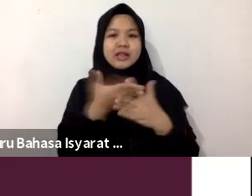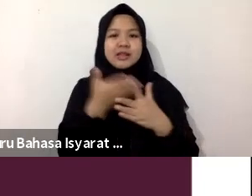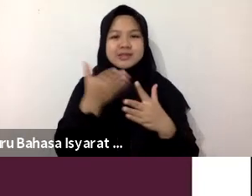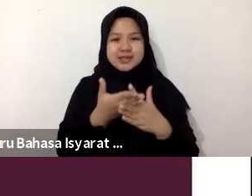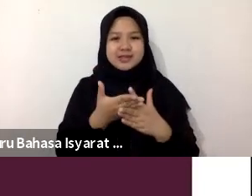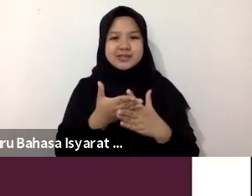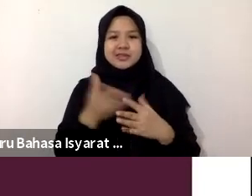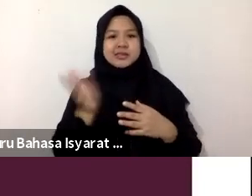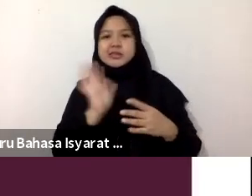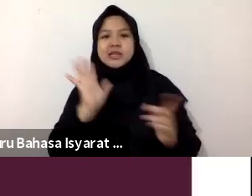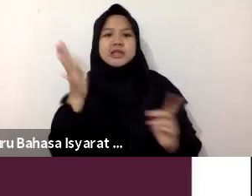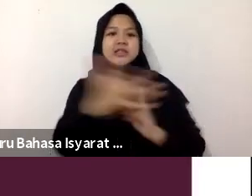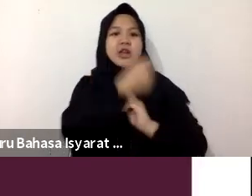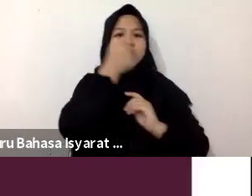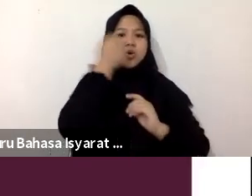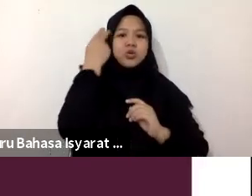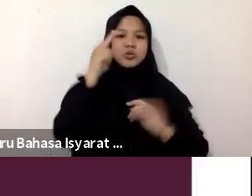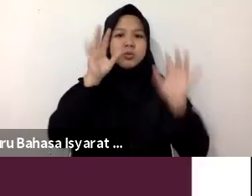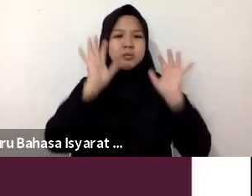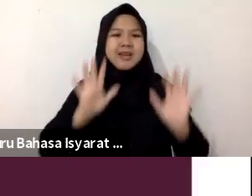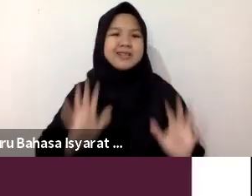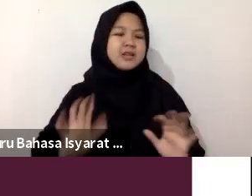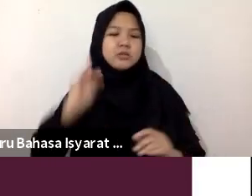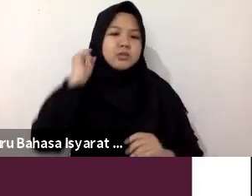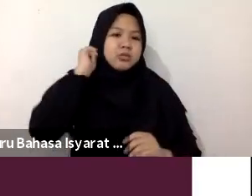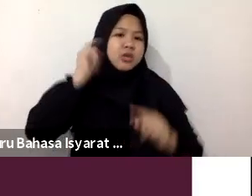tidak terjangkau bagi jutaan wanita. Gitu.